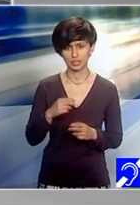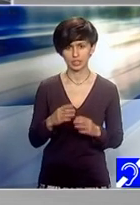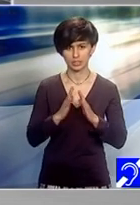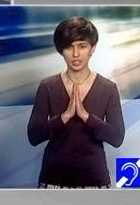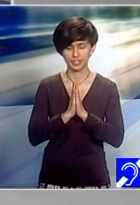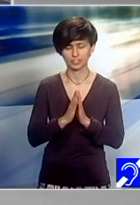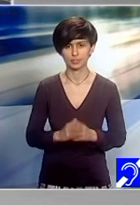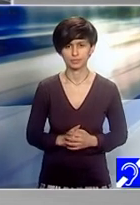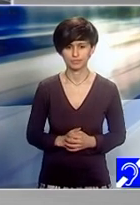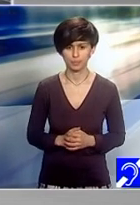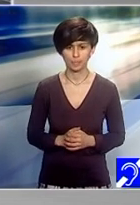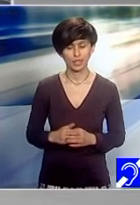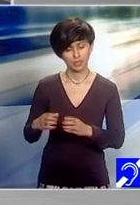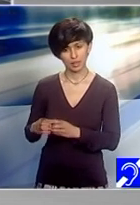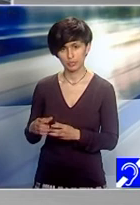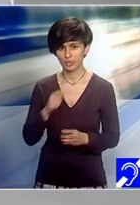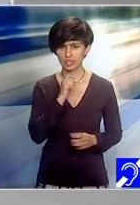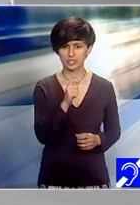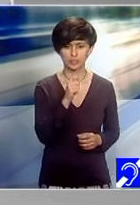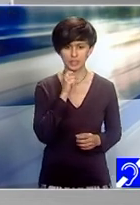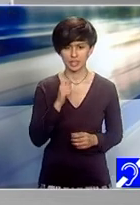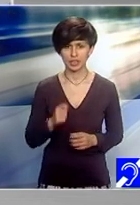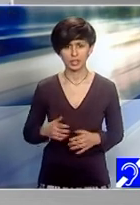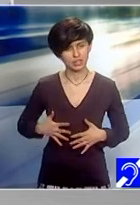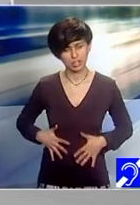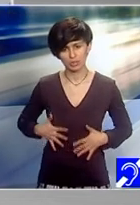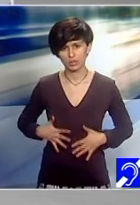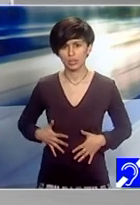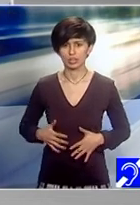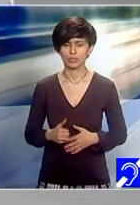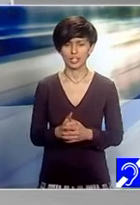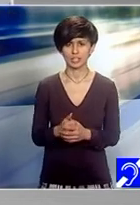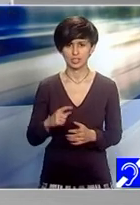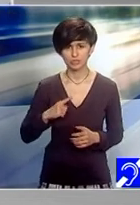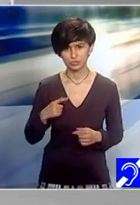particulare. La populația maghiară sunt alte aspecte. La ucraineni alte aspecte. Toate